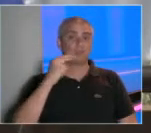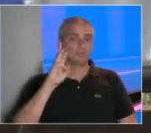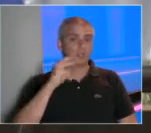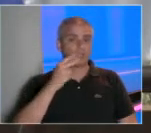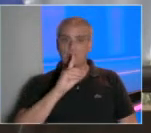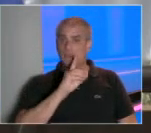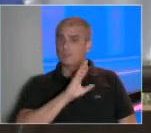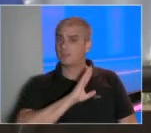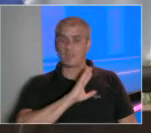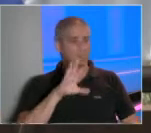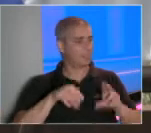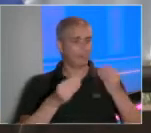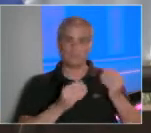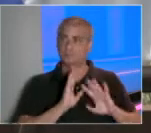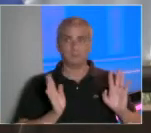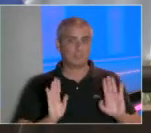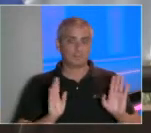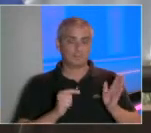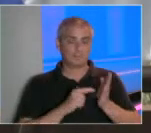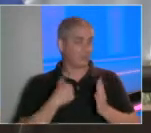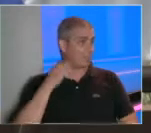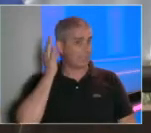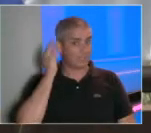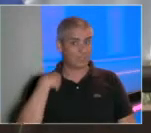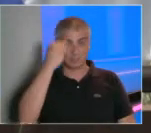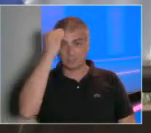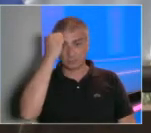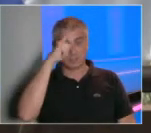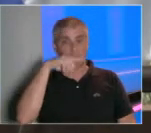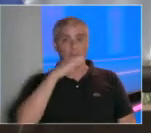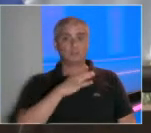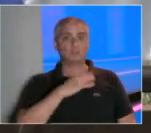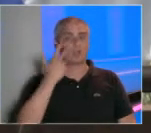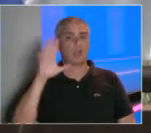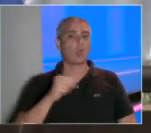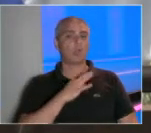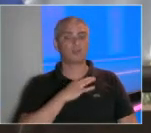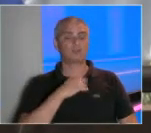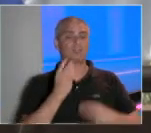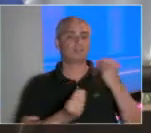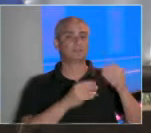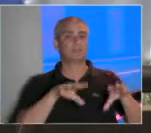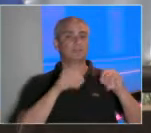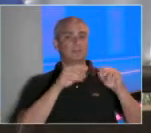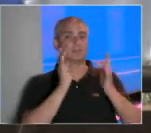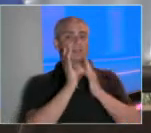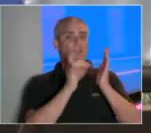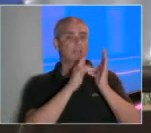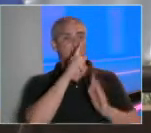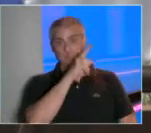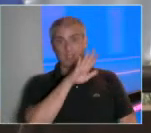גינת משחקים. כילדה אני זוכרת שאבא שלי היה לוקח אותי לשחק בגינה בנצרת